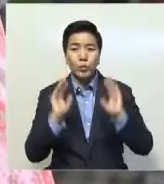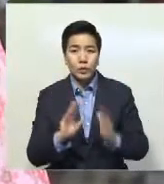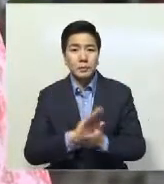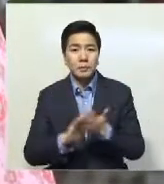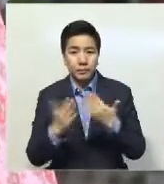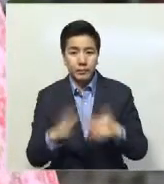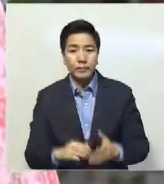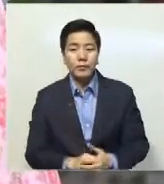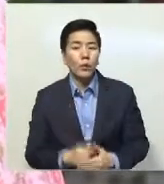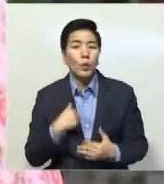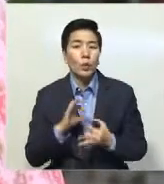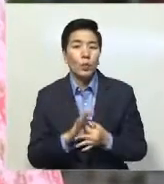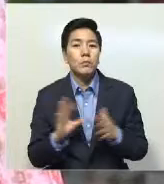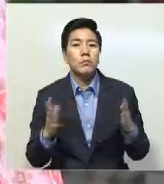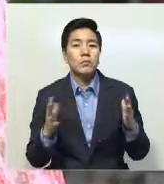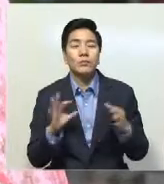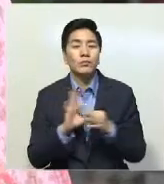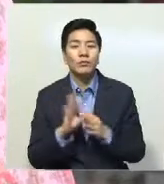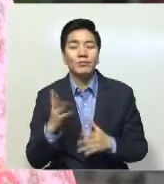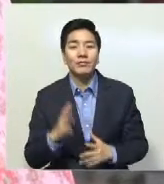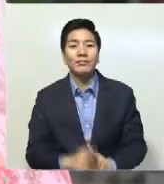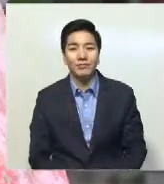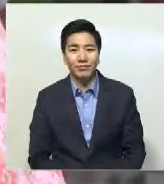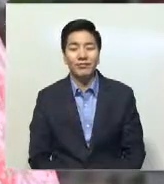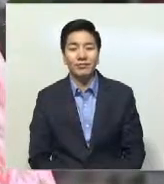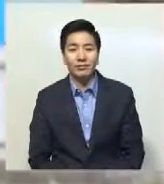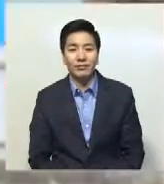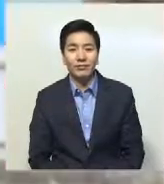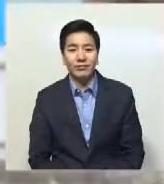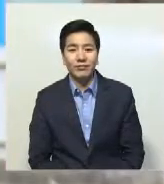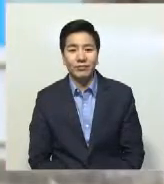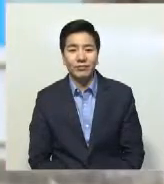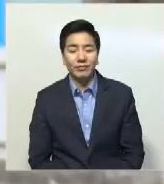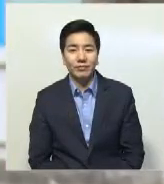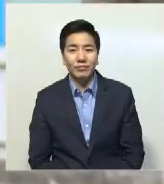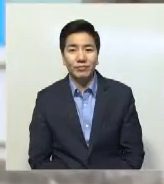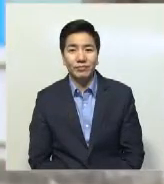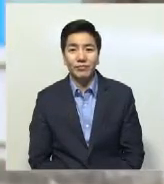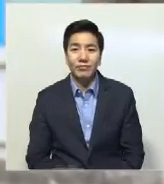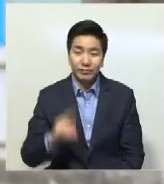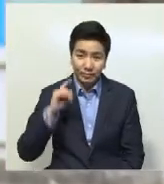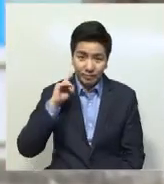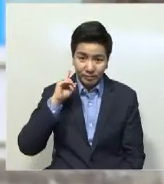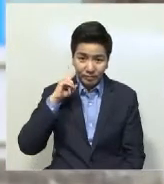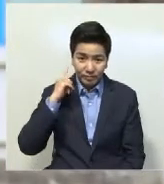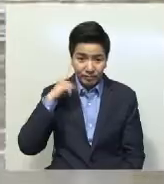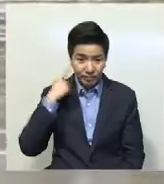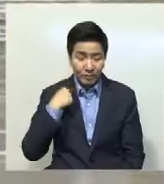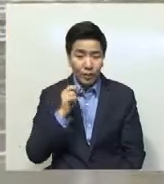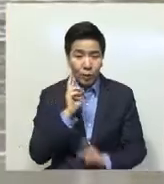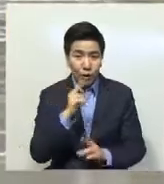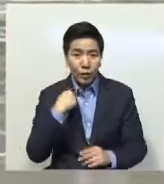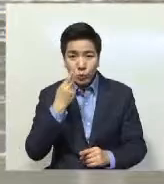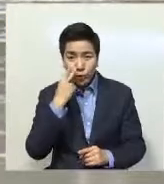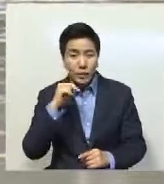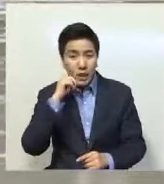ะคะไม่กังวลเลยค่ะช่วงนี้ เช่นเดียวกันกับนางสุพรรณวดีที่คอยเฝ้าระวังติดตามสถ